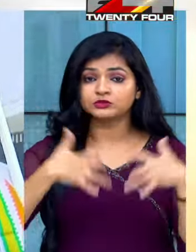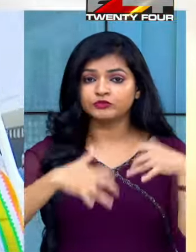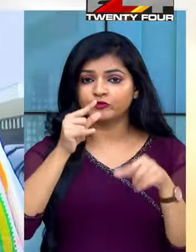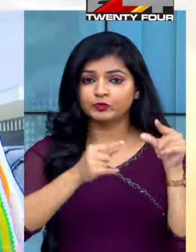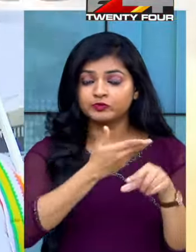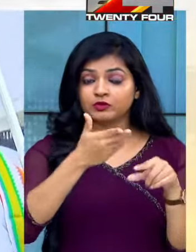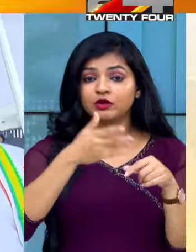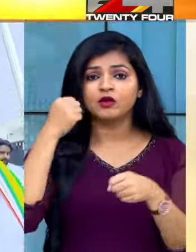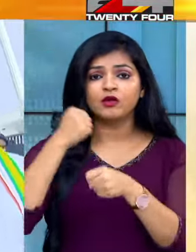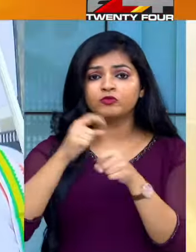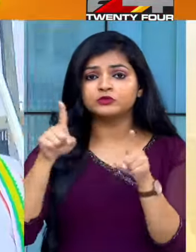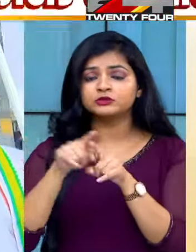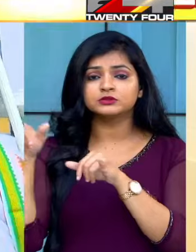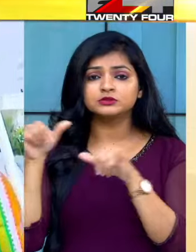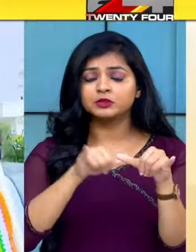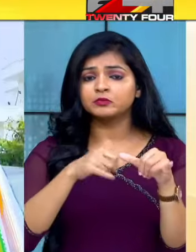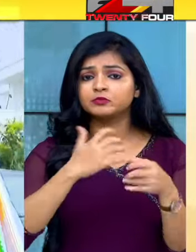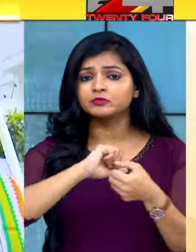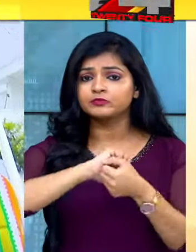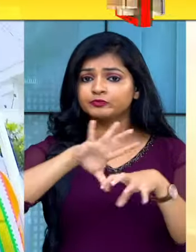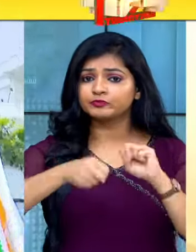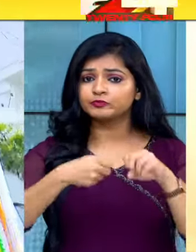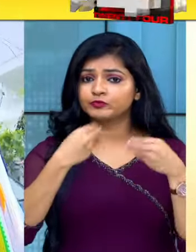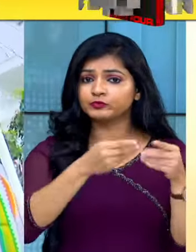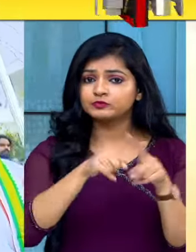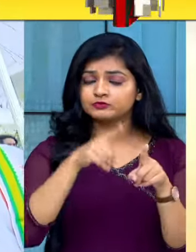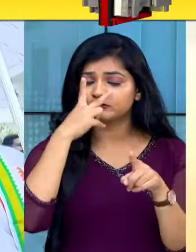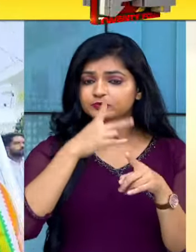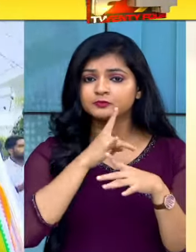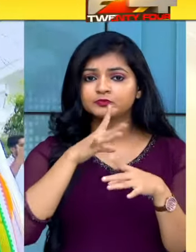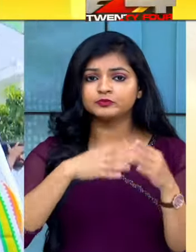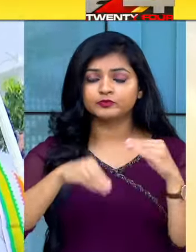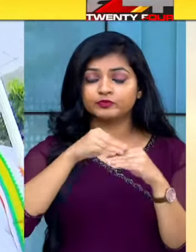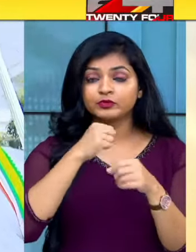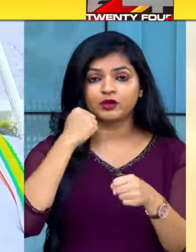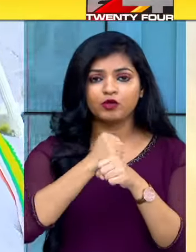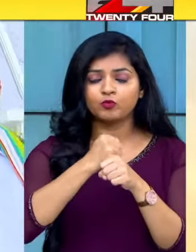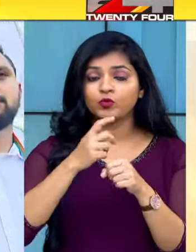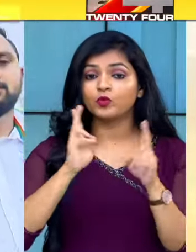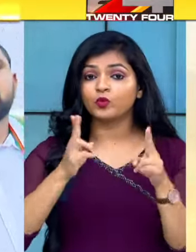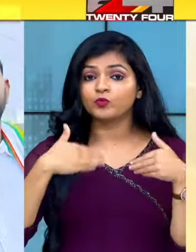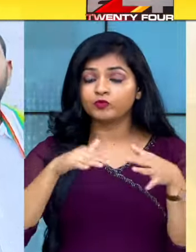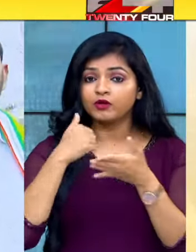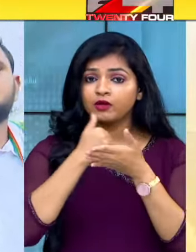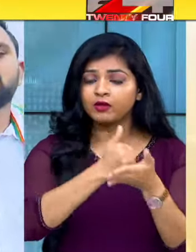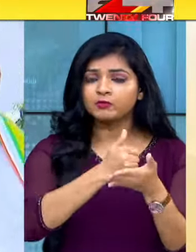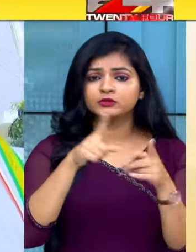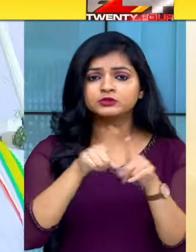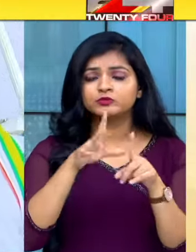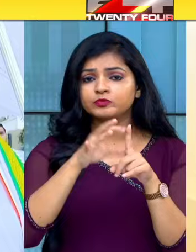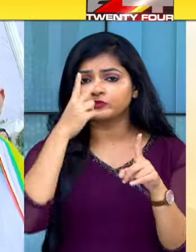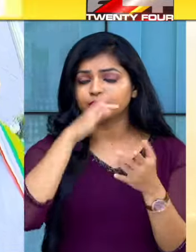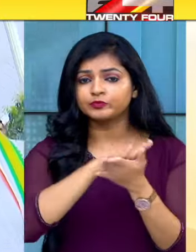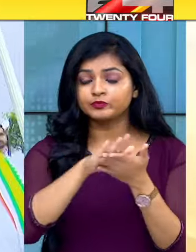പറയുന്നത് അങ്ങേയറ്റം ക്രൂരമാണ്. സർക്കാരിന് ചെയ്യാവുന്ന ഏറ്റവും സ്വാഭാവികമായ കാര്യങ്ങൾ പോലും ചെയ്യുന്നില്ല. ഇപ്പോൾ ഒരു ഉദാഹരണം ഞാൻ പറയാം. ഞങ്ങൾ ഈ സമരമായിട്ട് പോകുമ്പോൾ